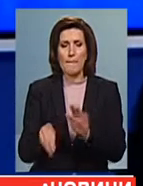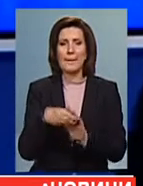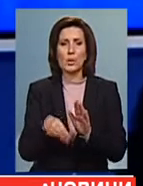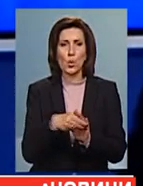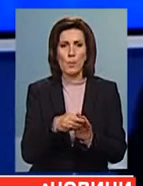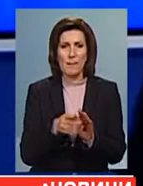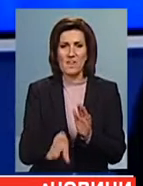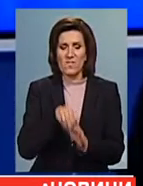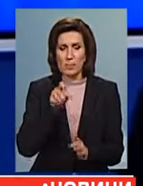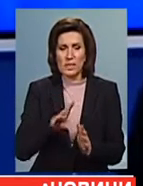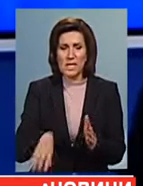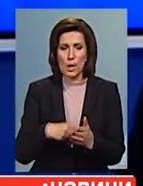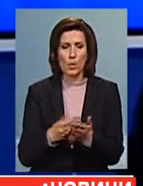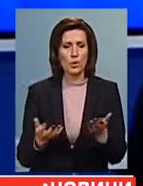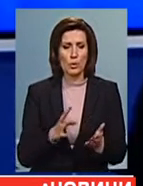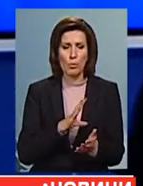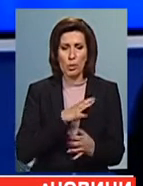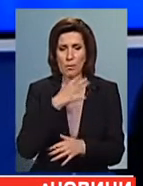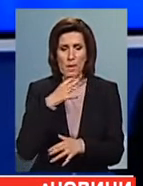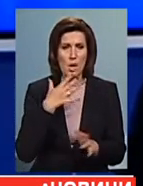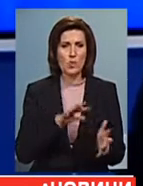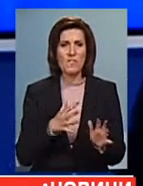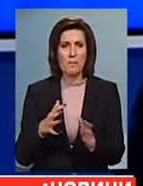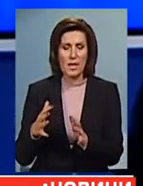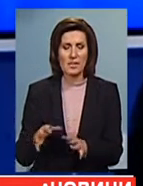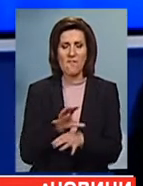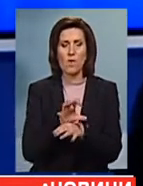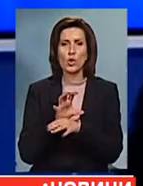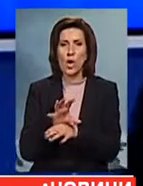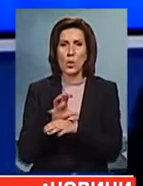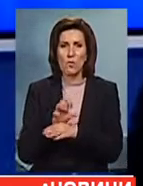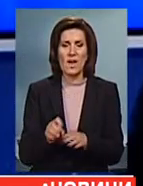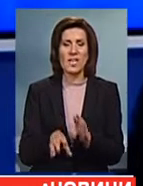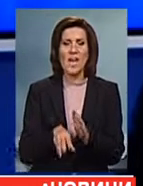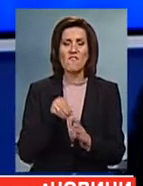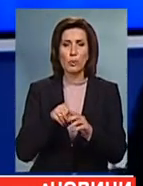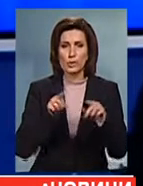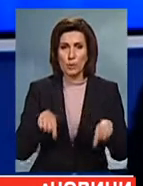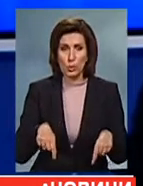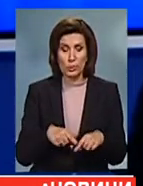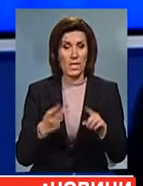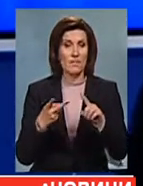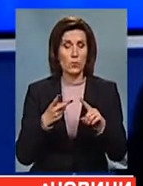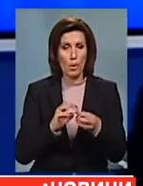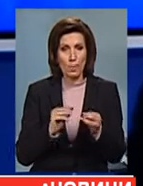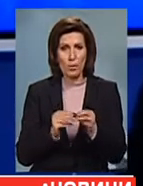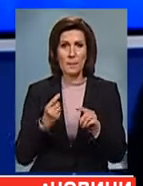виборців, за рахунок якої було багато випадків фотографування виборчих бюлетенів. Друга проблема –